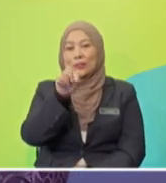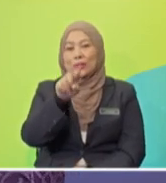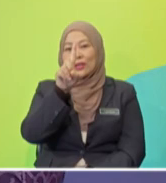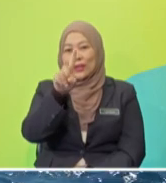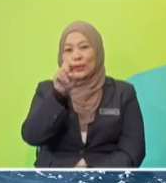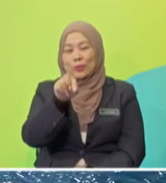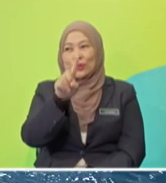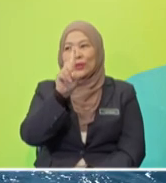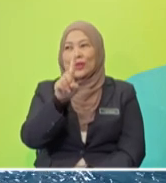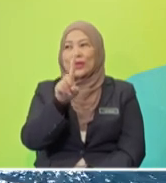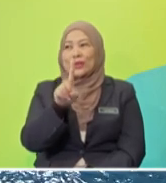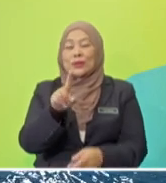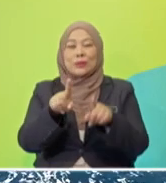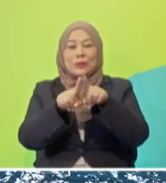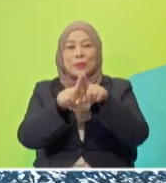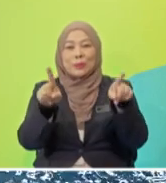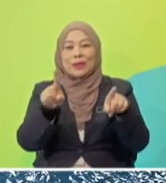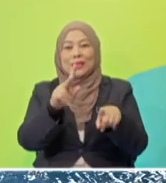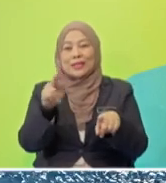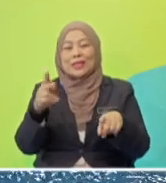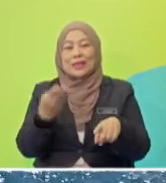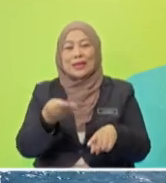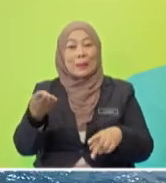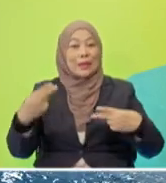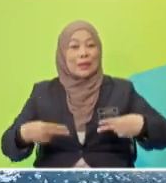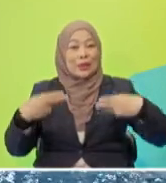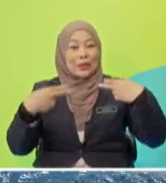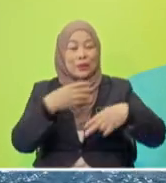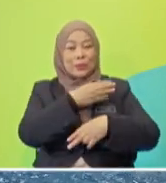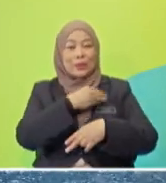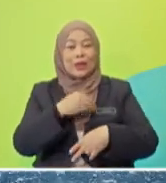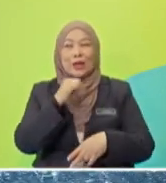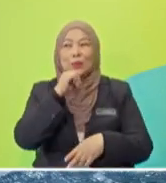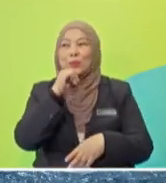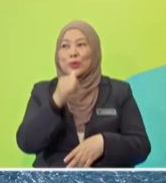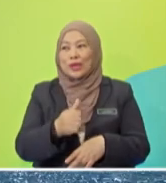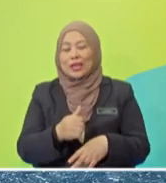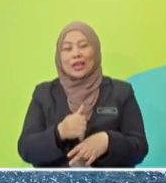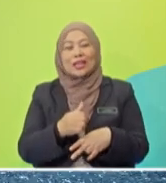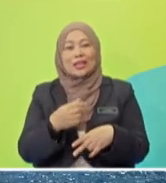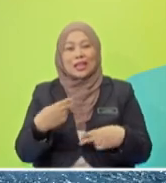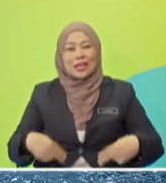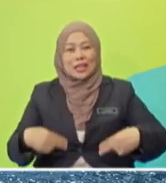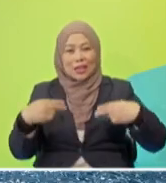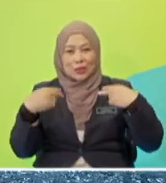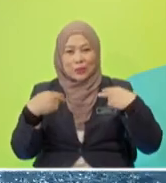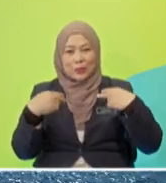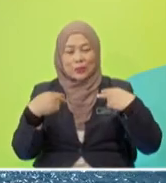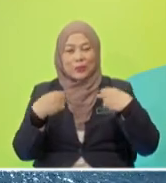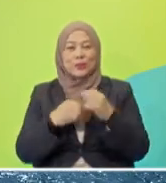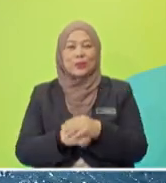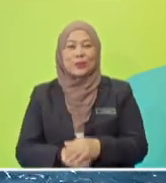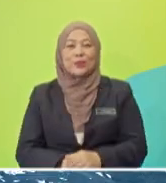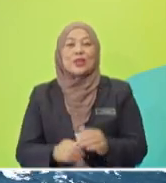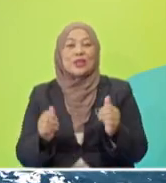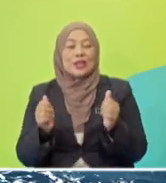benda bukan hidup di mana objektif pada hari ini ialah murid dapat membersihkan benda hidup dan benda bukan hidup